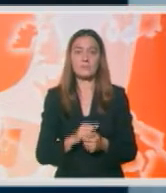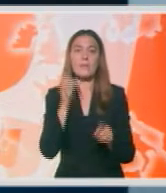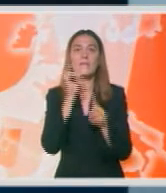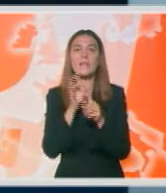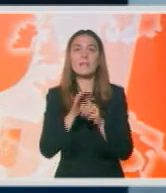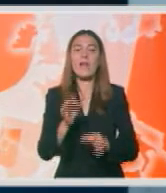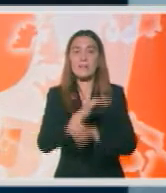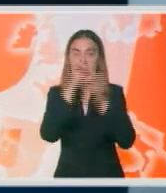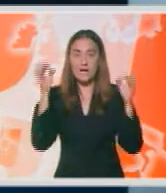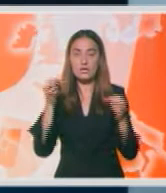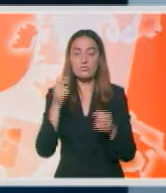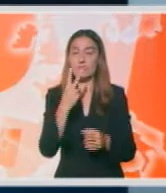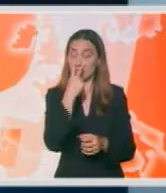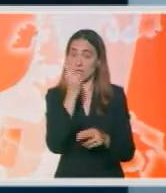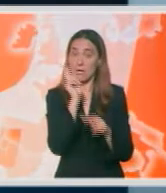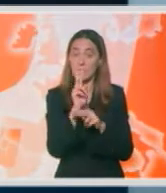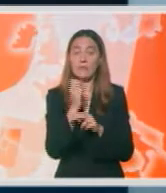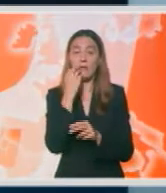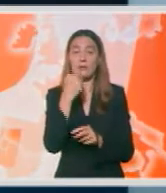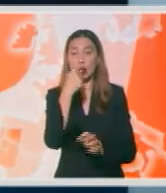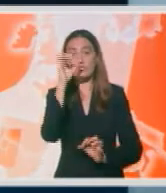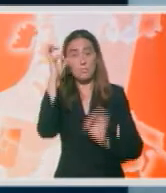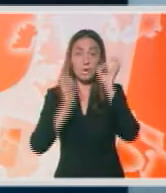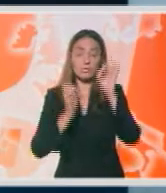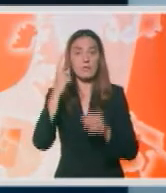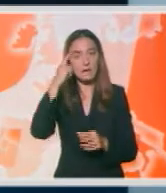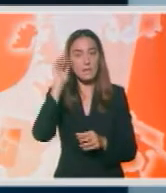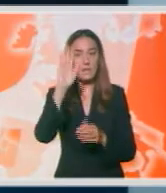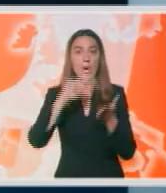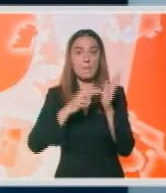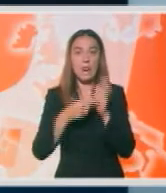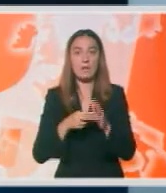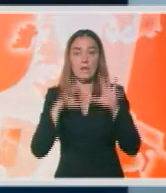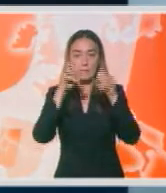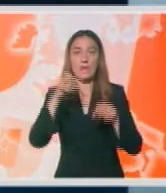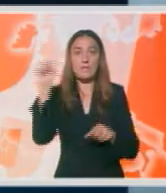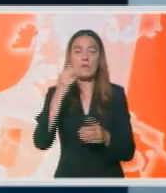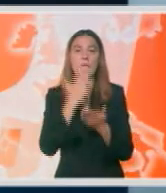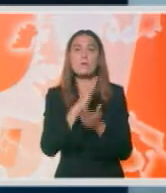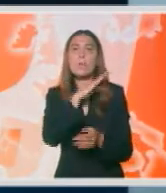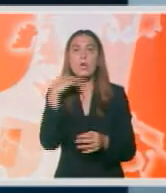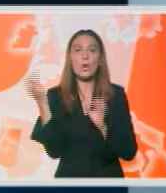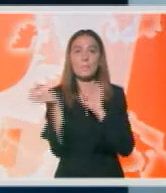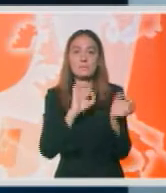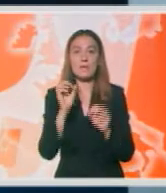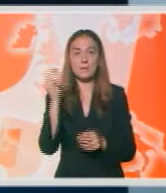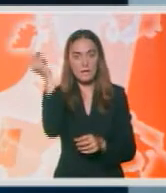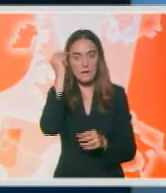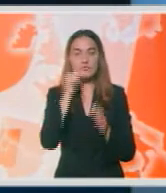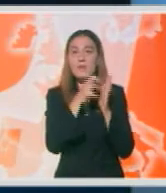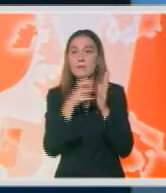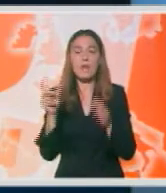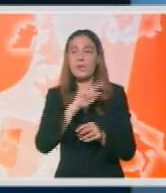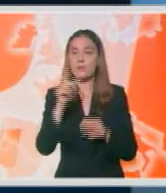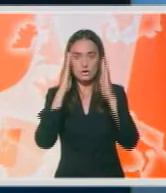Federalni zvaničnici su obazrivi kada je reč o prognozama i smatraju da bi njihov plan zahvatanja nafte bio mnogo bezbedniji. Naučnici i dalje